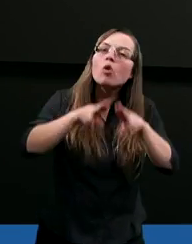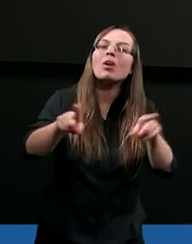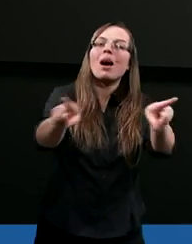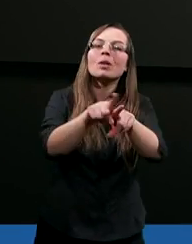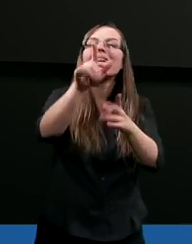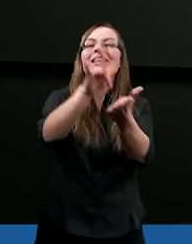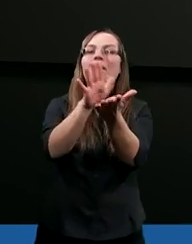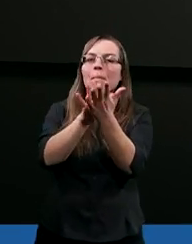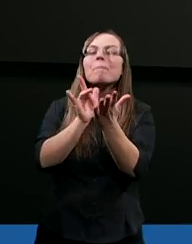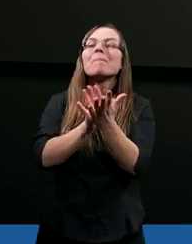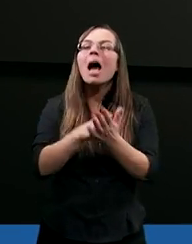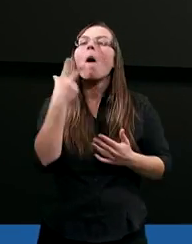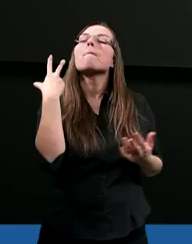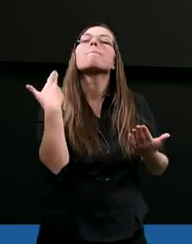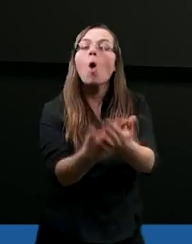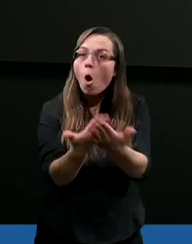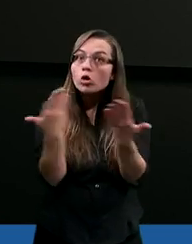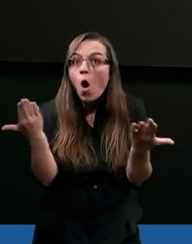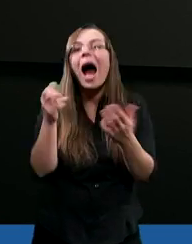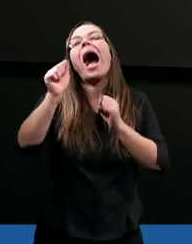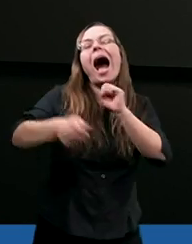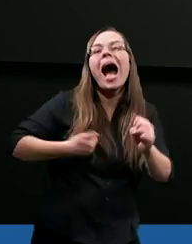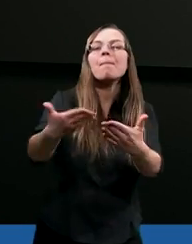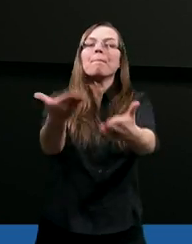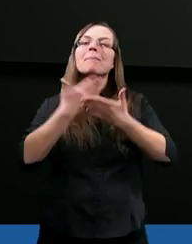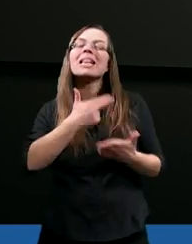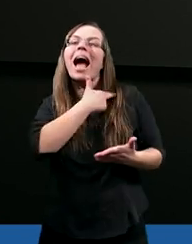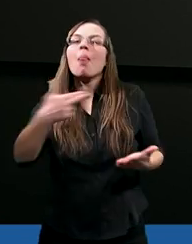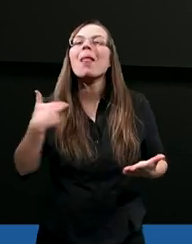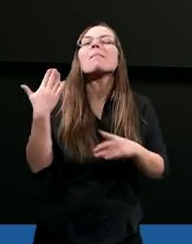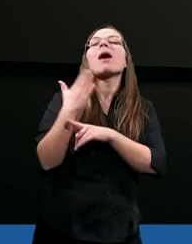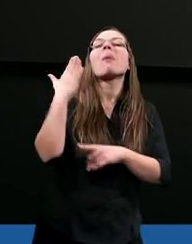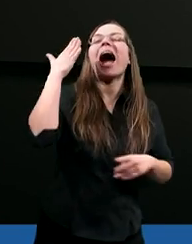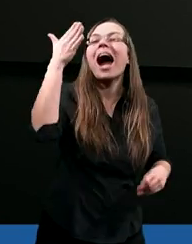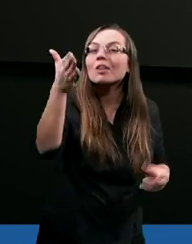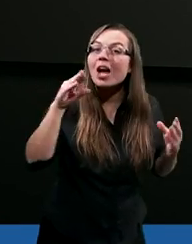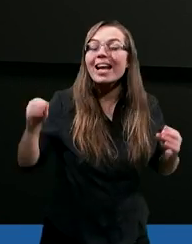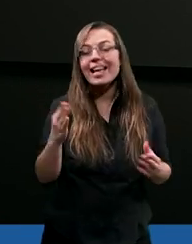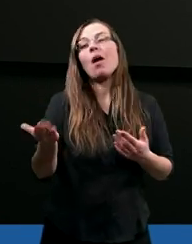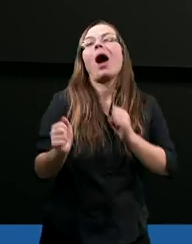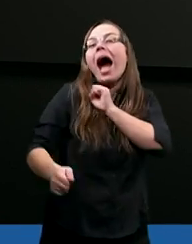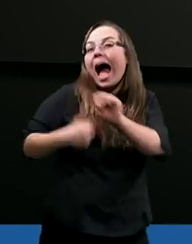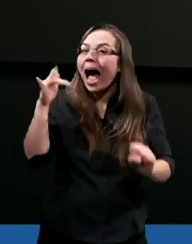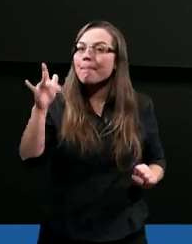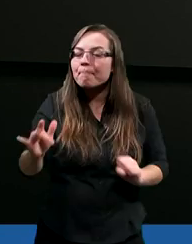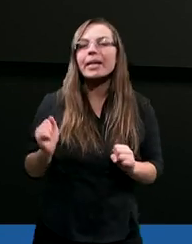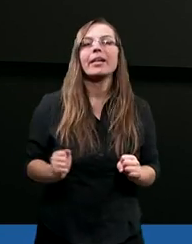spisane po to, aby dać nam nadzieję, aby